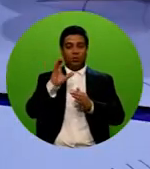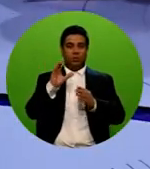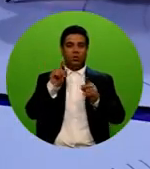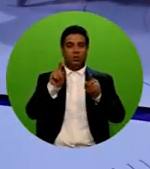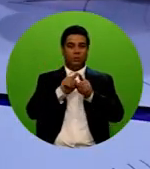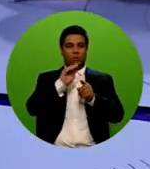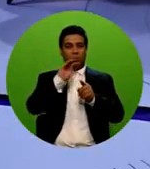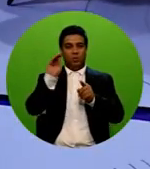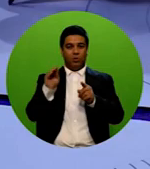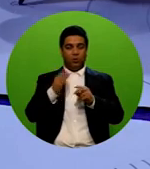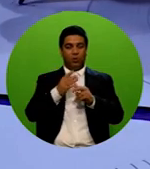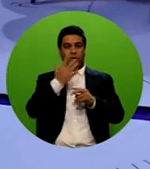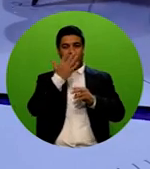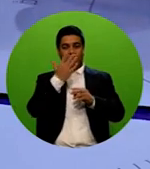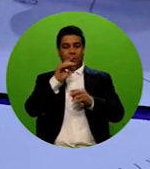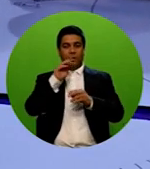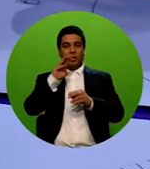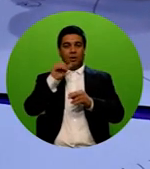olamiz.